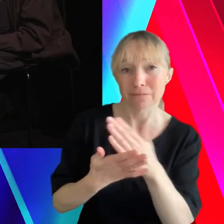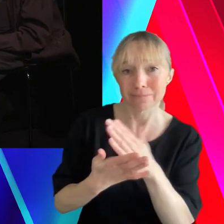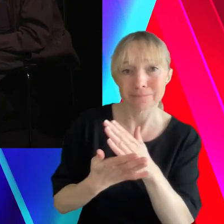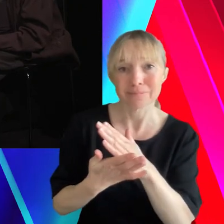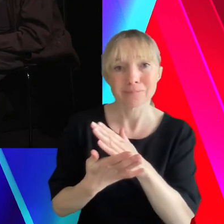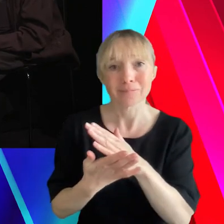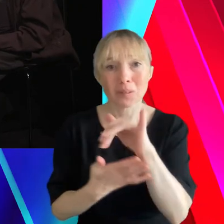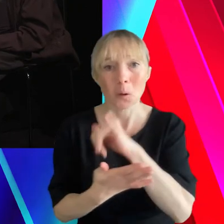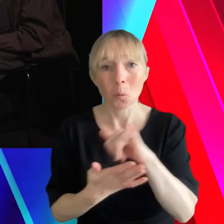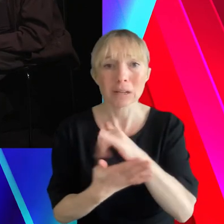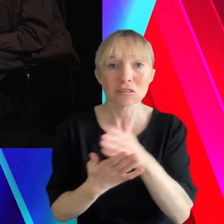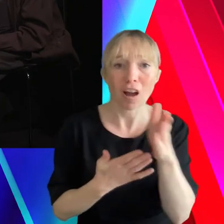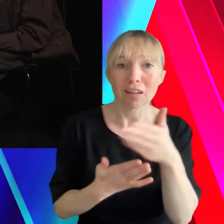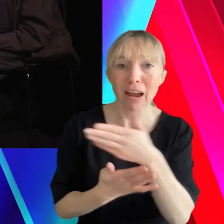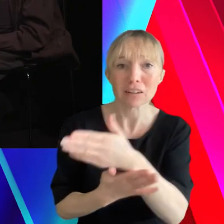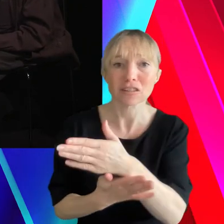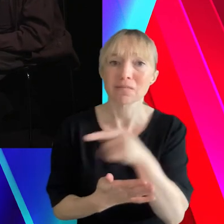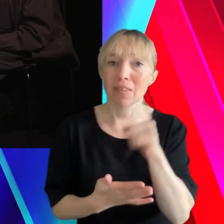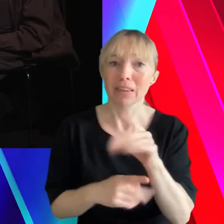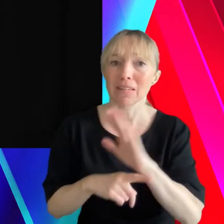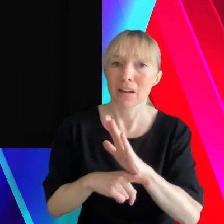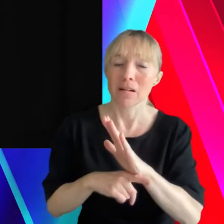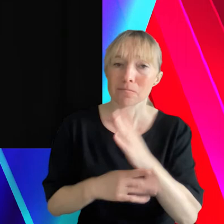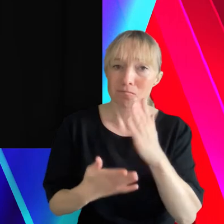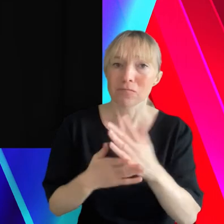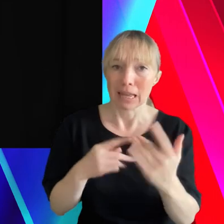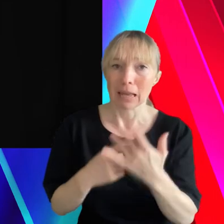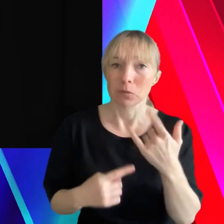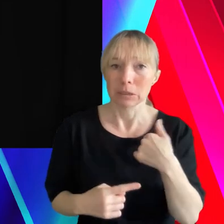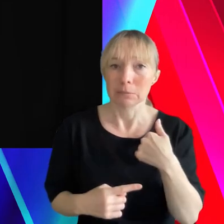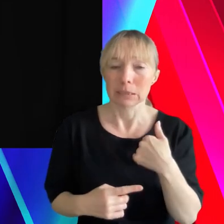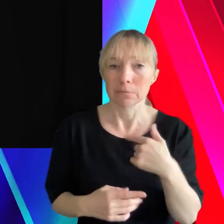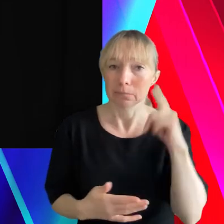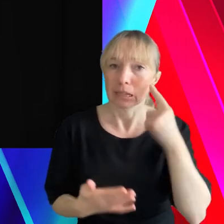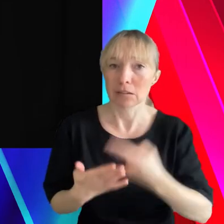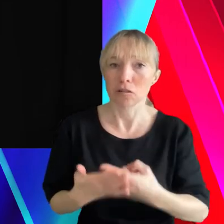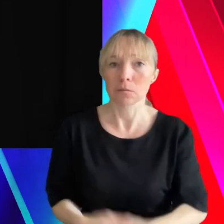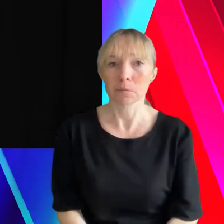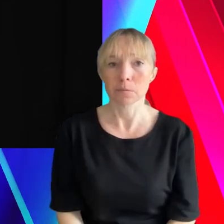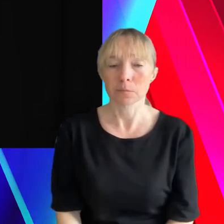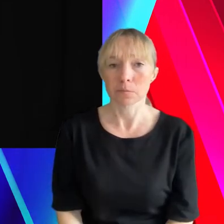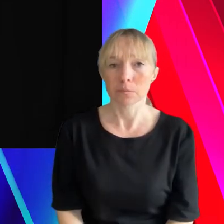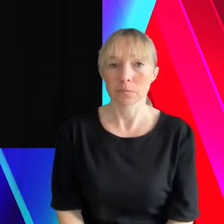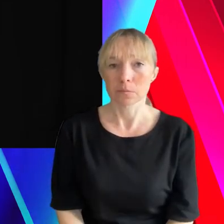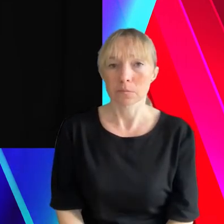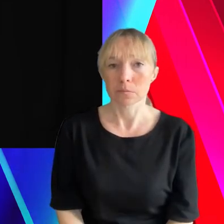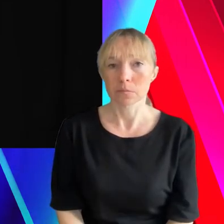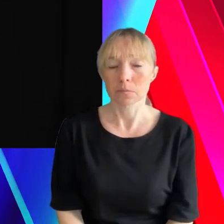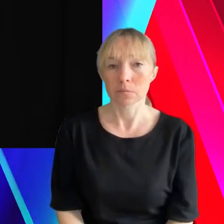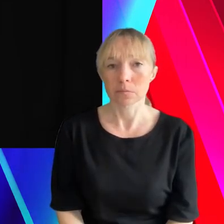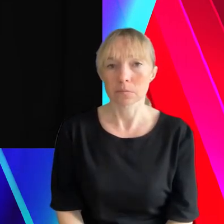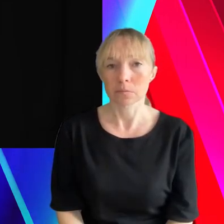what direction I wanted to take, and I think this one was crucial. چیزی که تو اون فیلم برام جالب بود این که داستان در یک روز میگذره